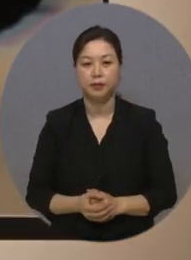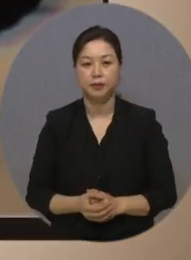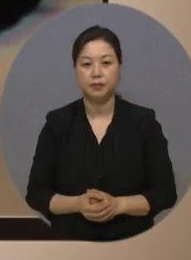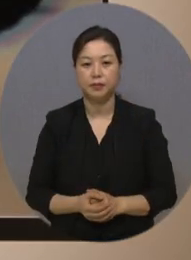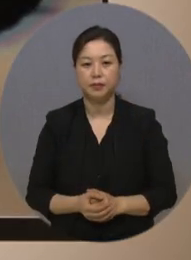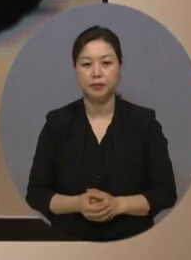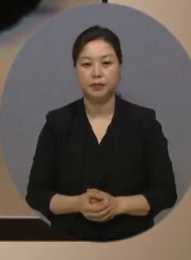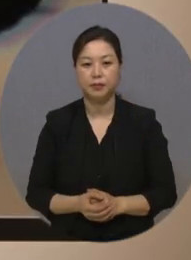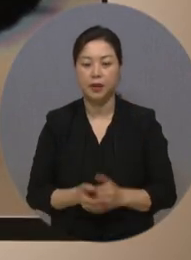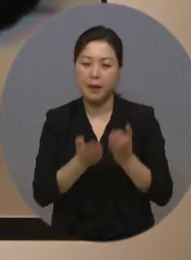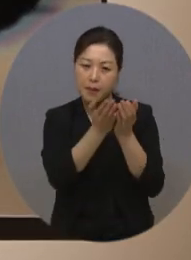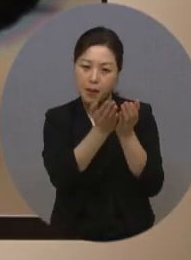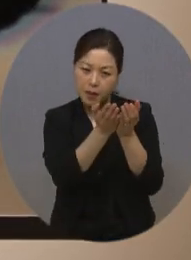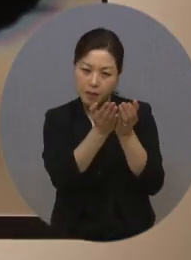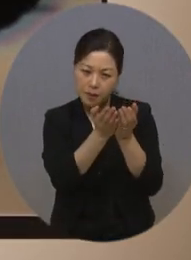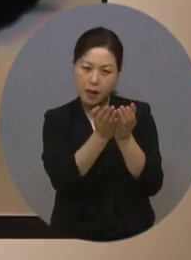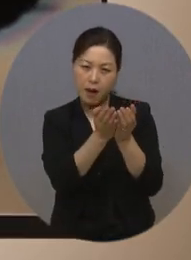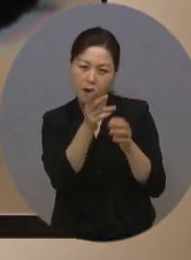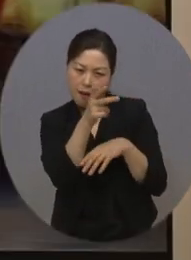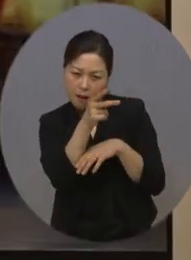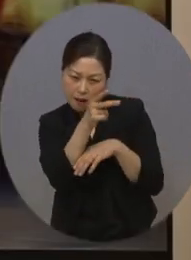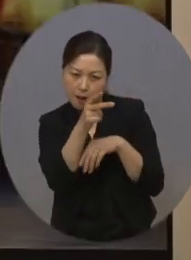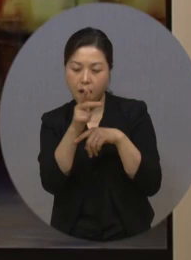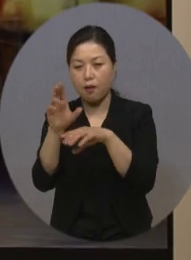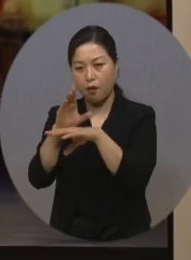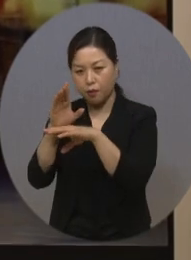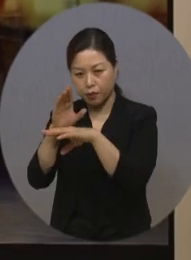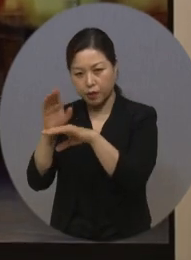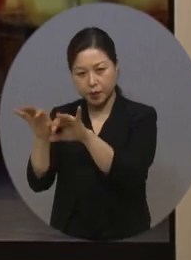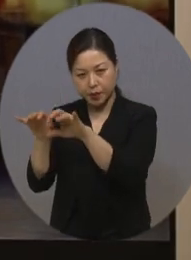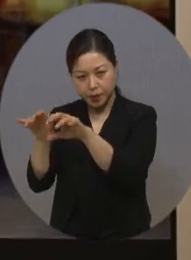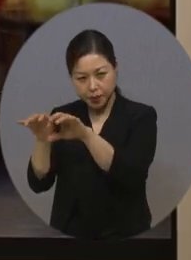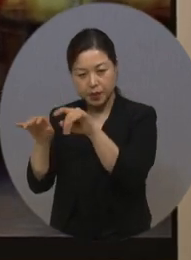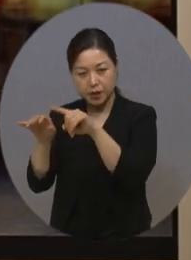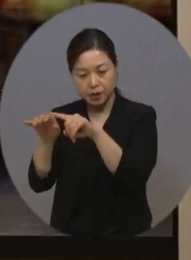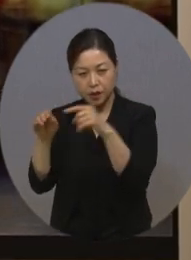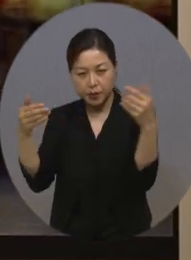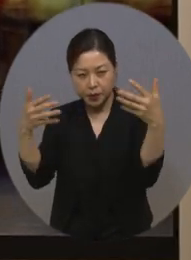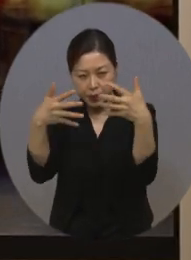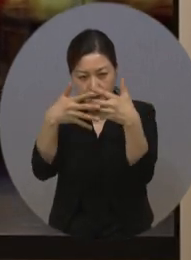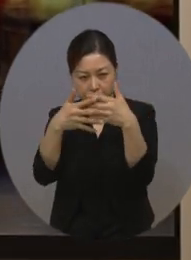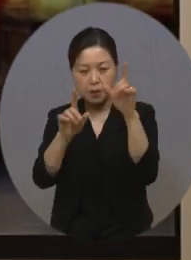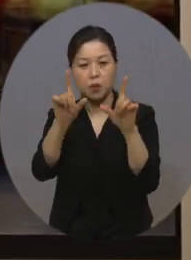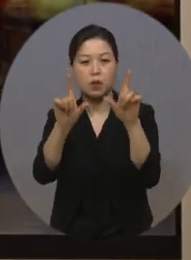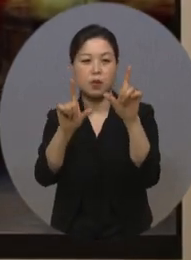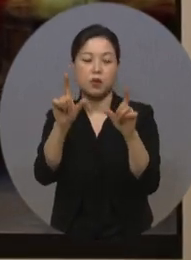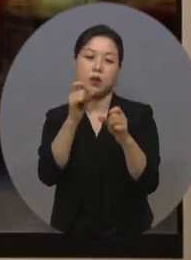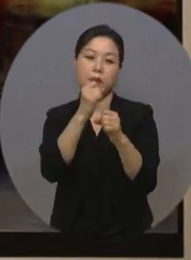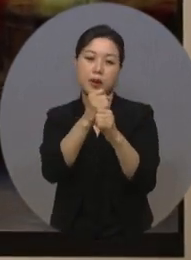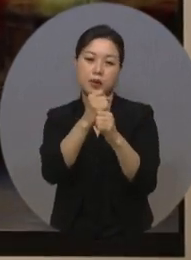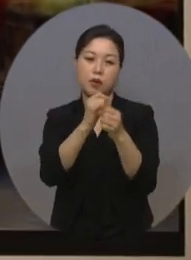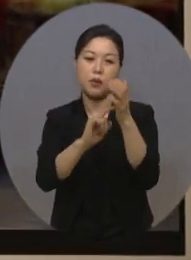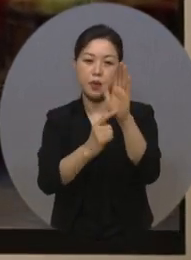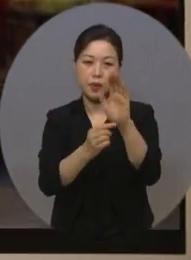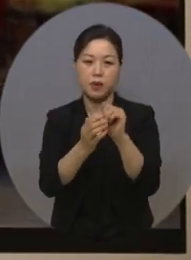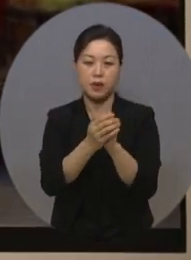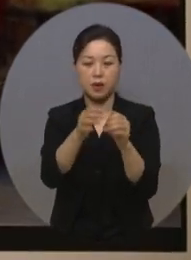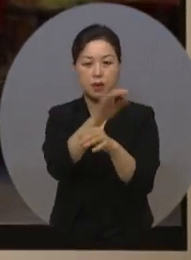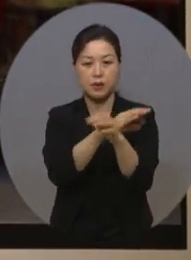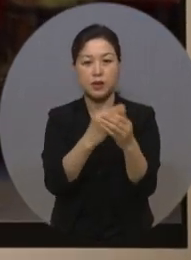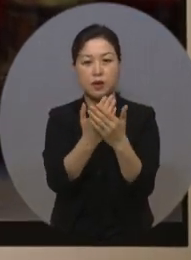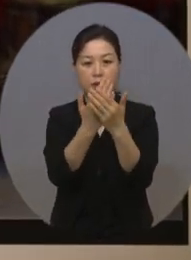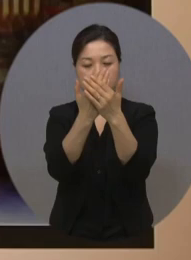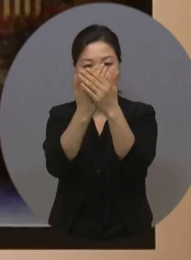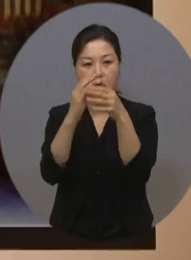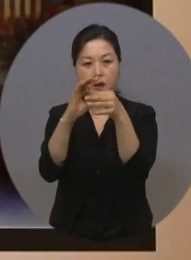여러 차례 배를 촬영하고 컴퓨터 소프트웨어를 통해 중첩된 이미지로 표현한 작품들은 경제 성장의 중심에